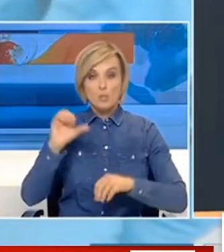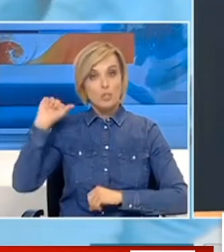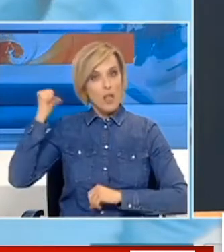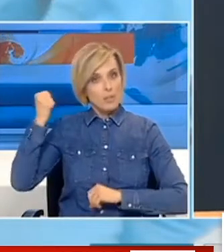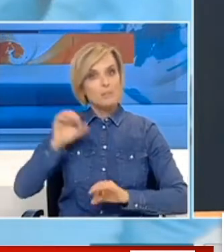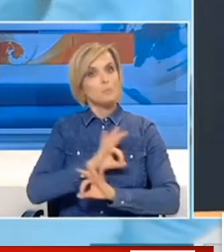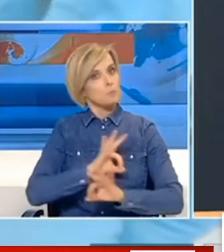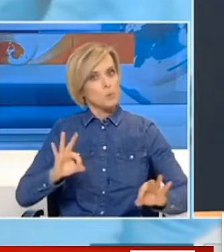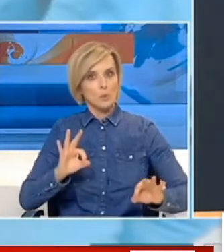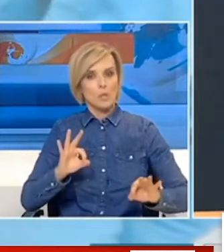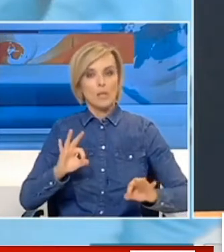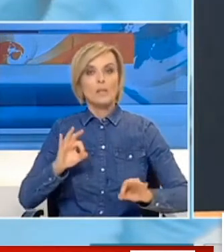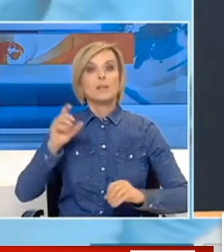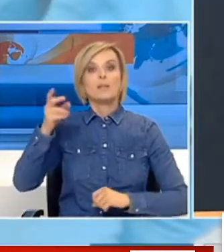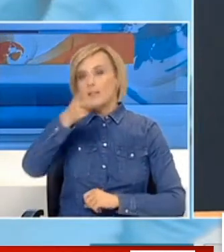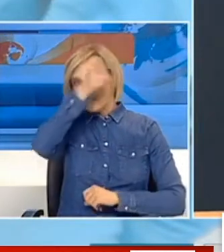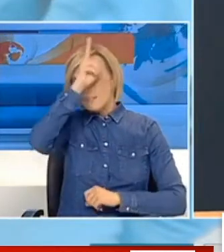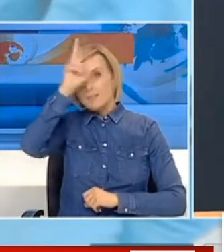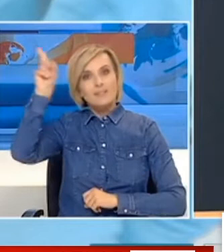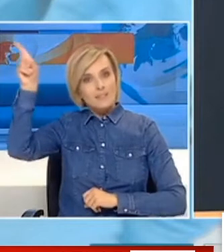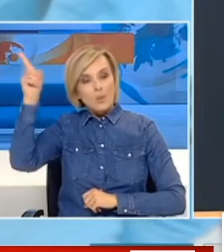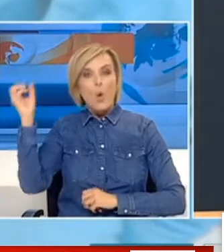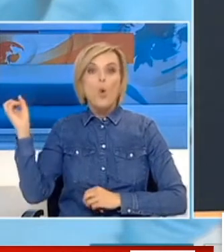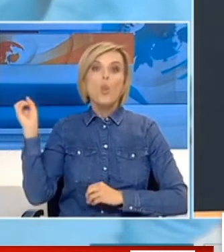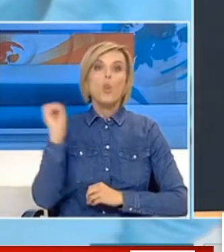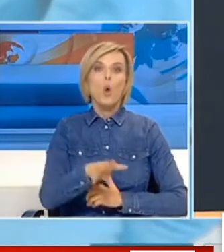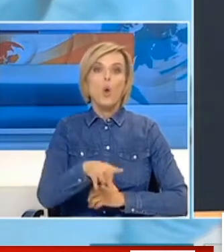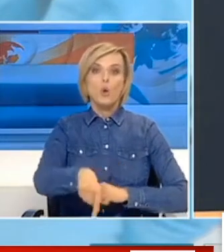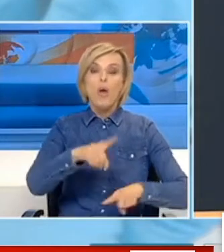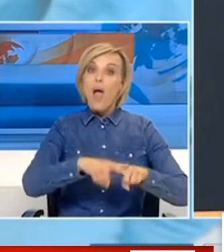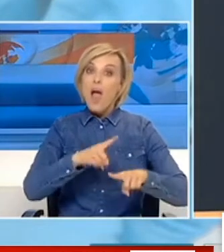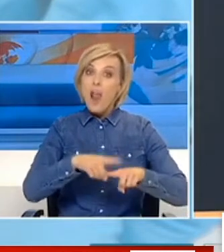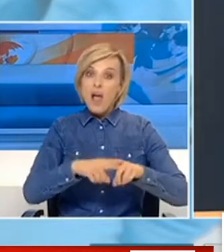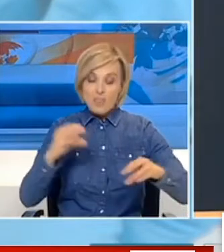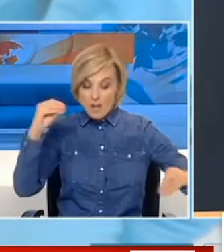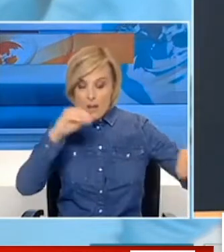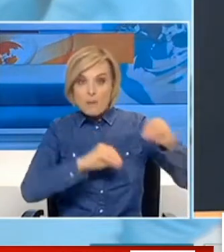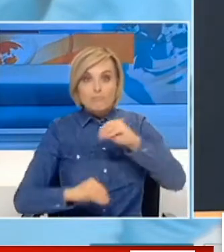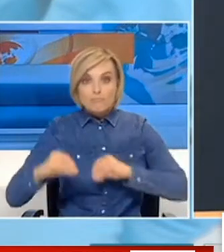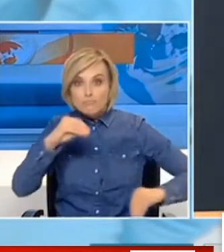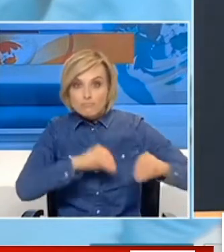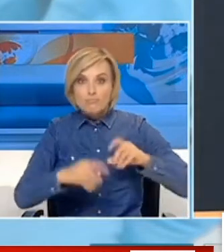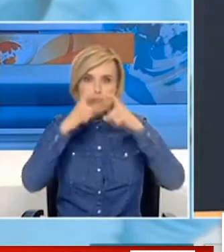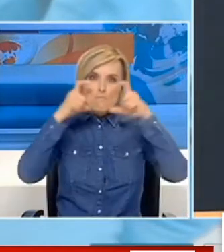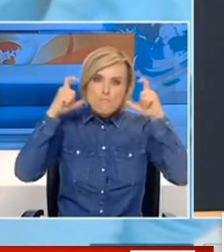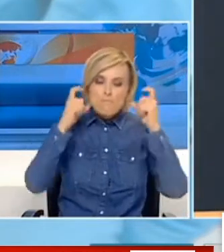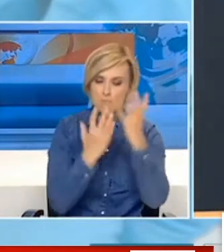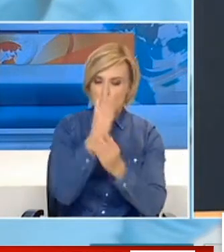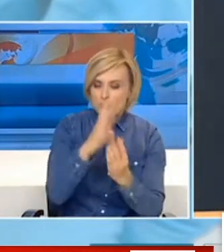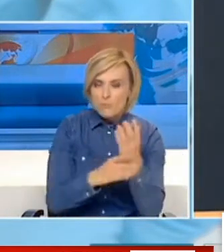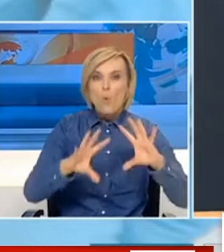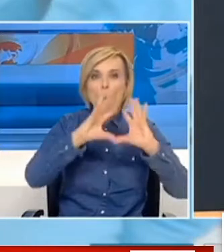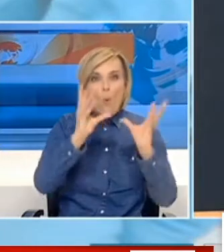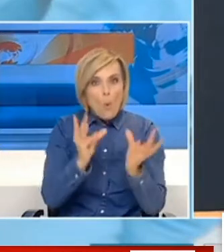παρελήφθη υγειονομικό υλικό που δόρισαν τα Ηνωμένα Αραβικά Εμιράτα στην Ελλάδα και θα διατεθεί άμεσα στις ιατρικές μονάδες της χώρας για την ενίσχυση